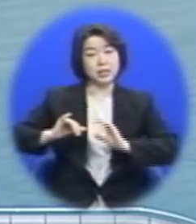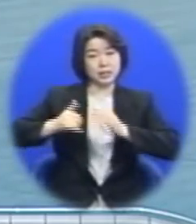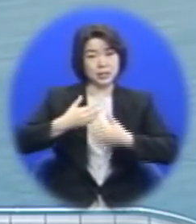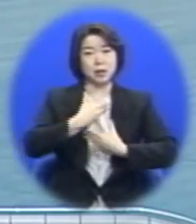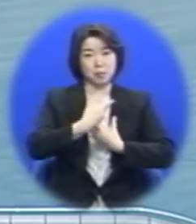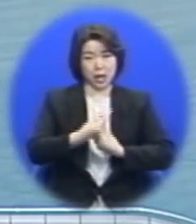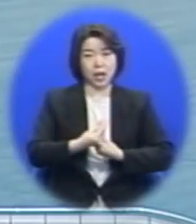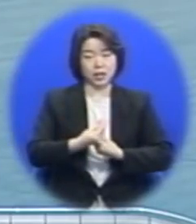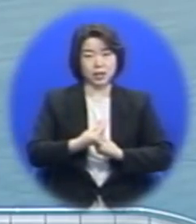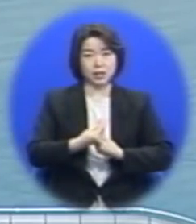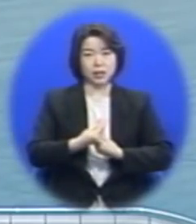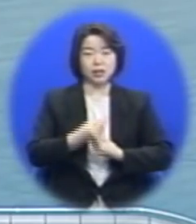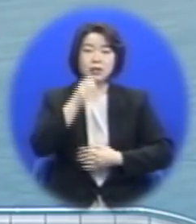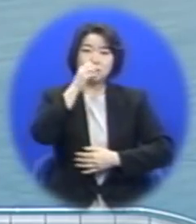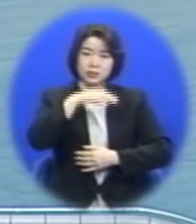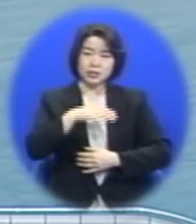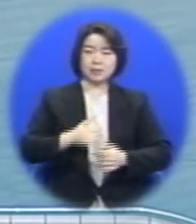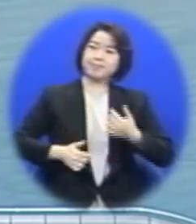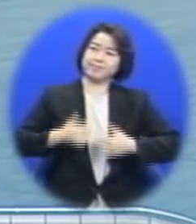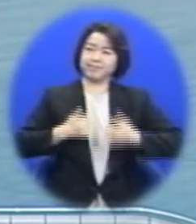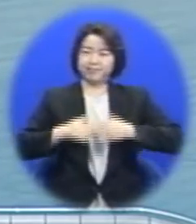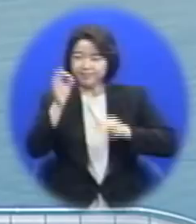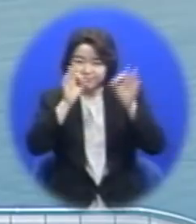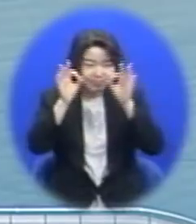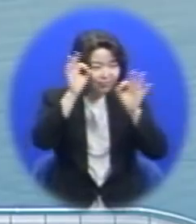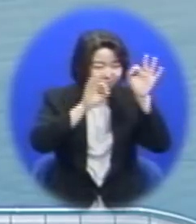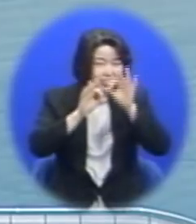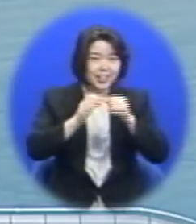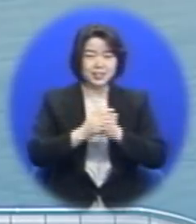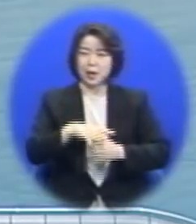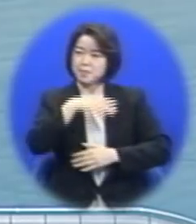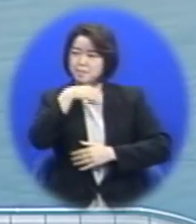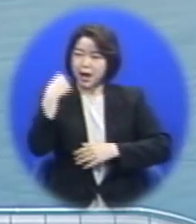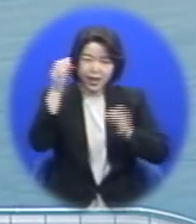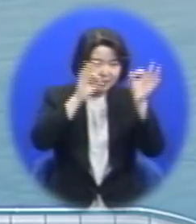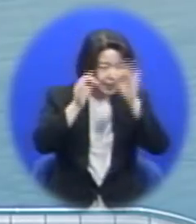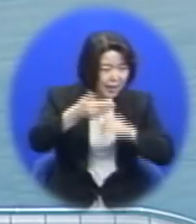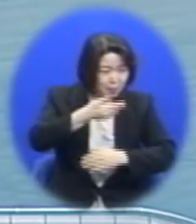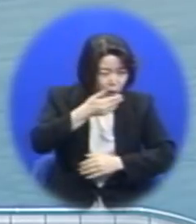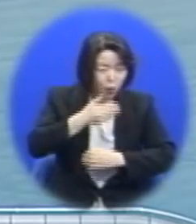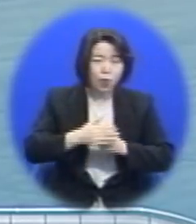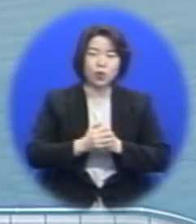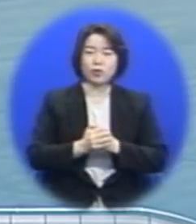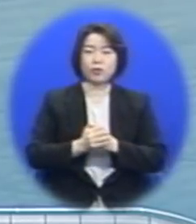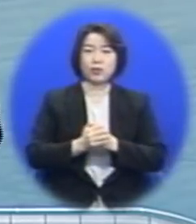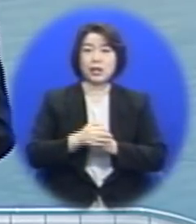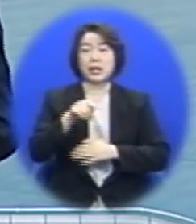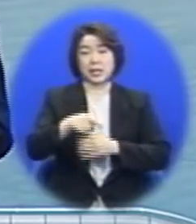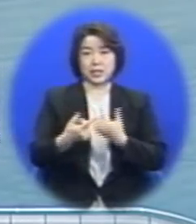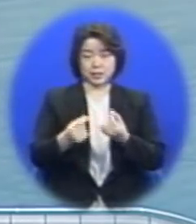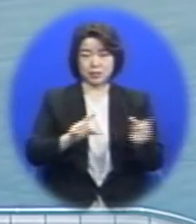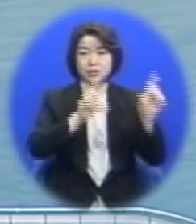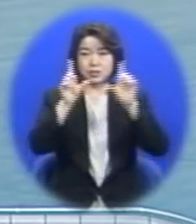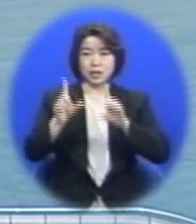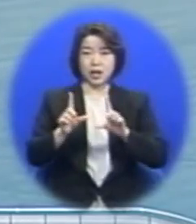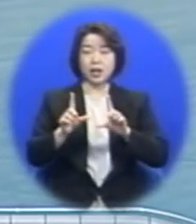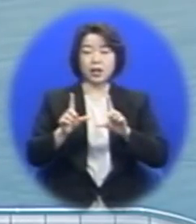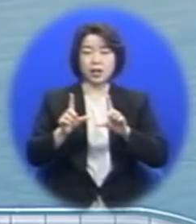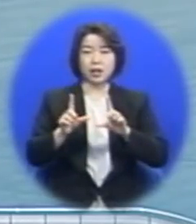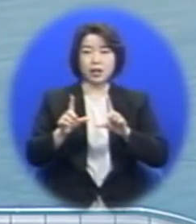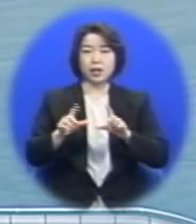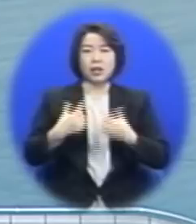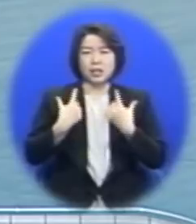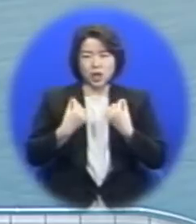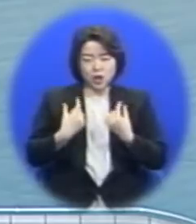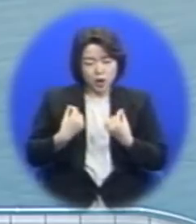편안하게 그저 재미있는 거 찾아서 맛있는 거 찾아 먹고 그렇게 사는 생활을